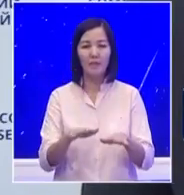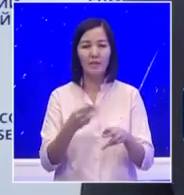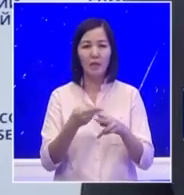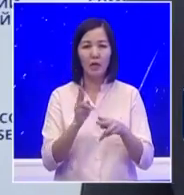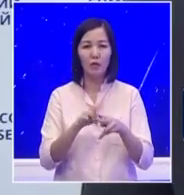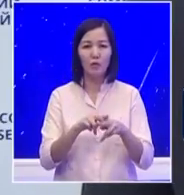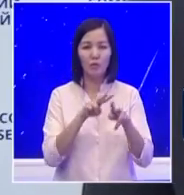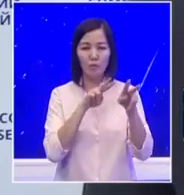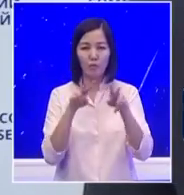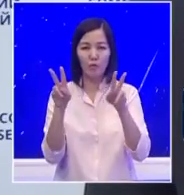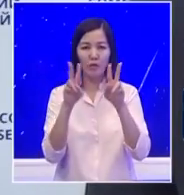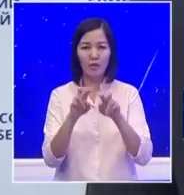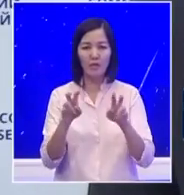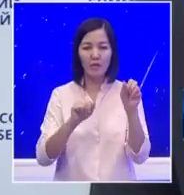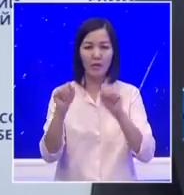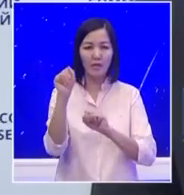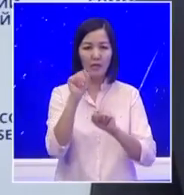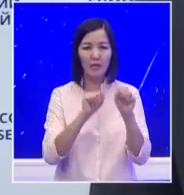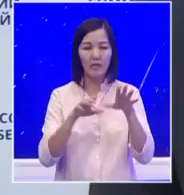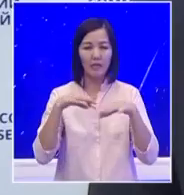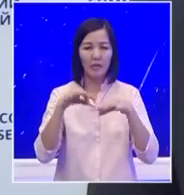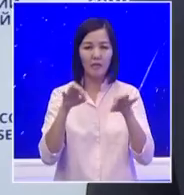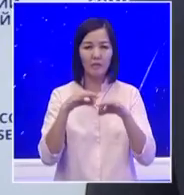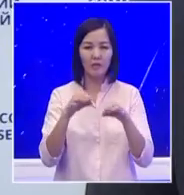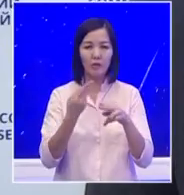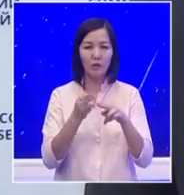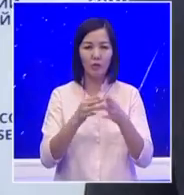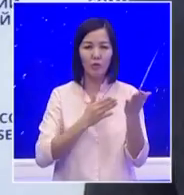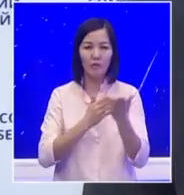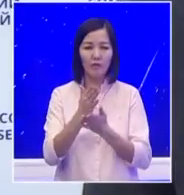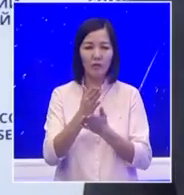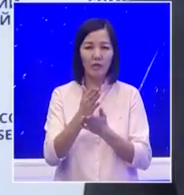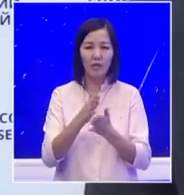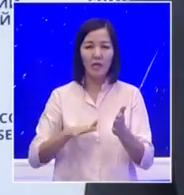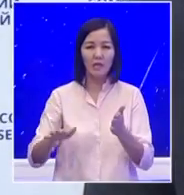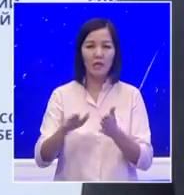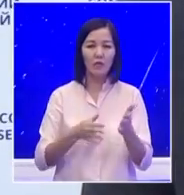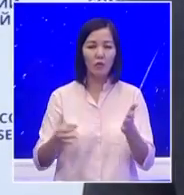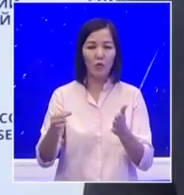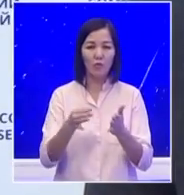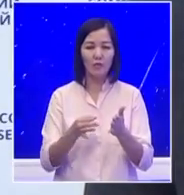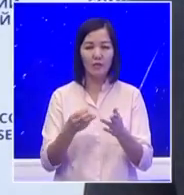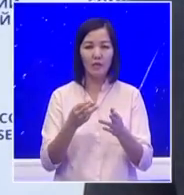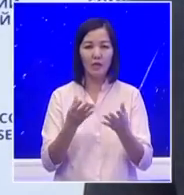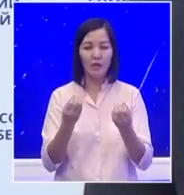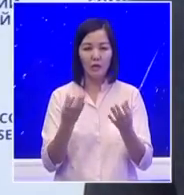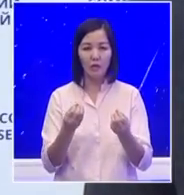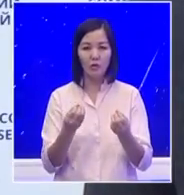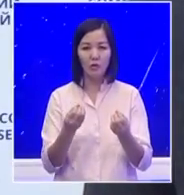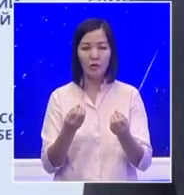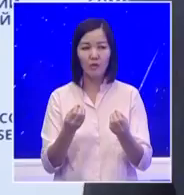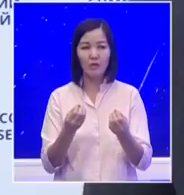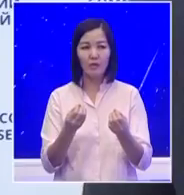для фитосанитарной обработки транспортного средства, которое въезжает на территорию области. Кроме этого, по